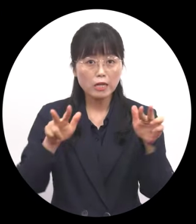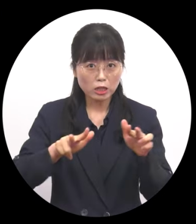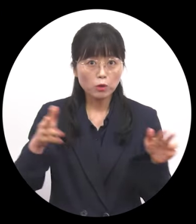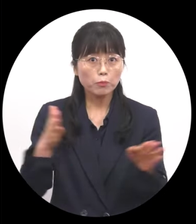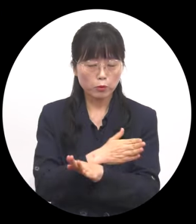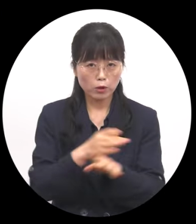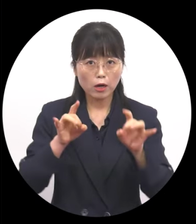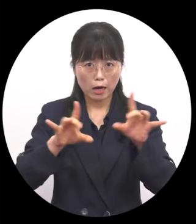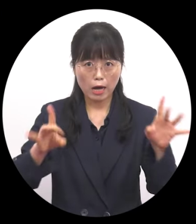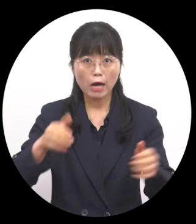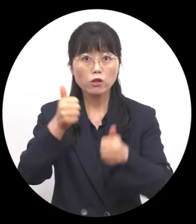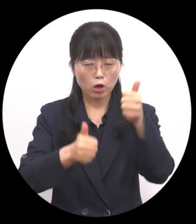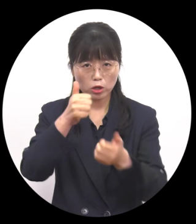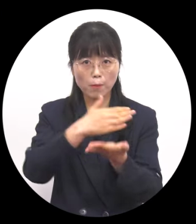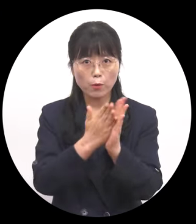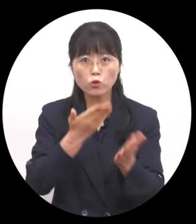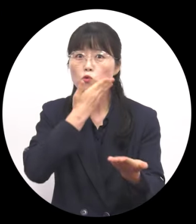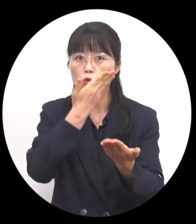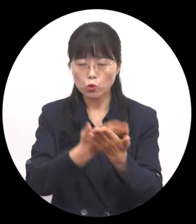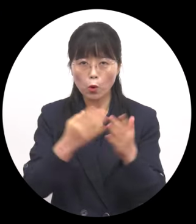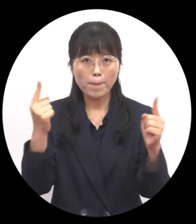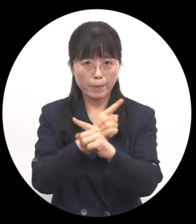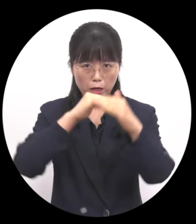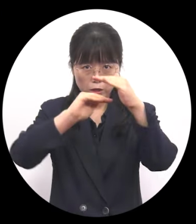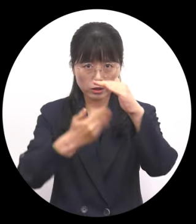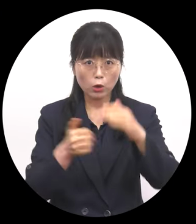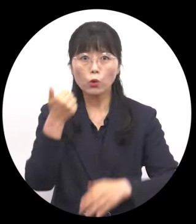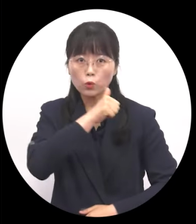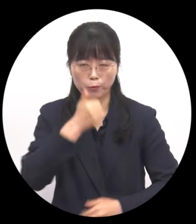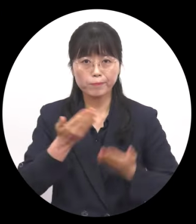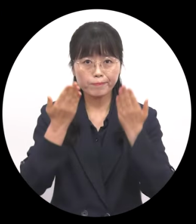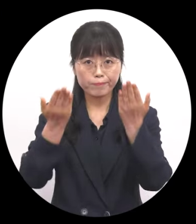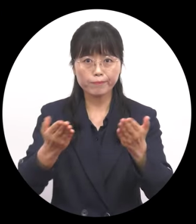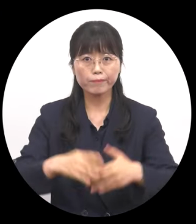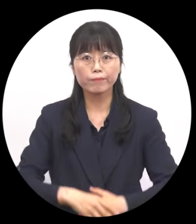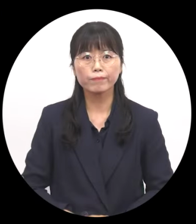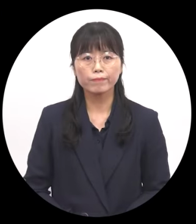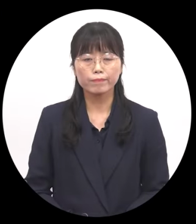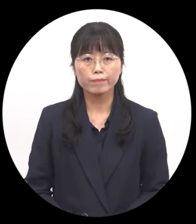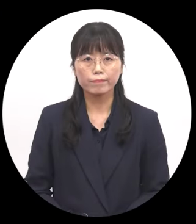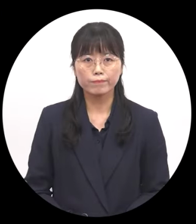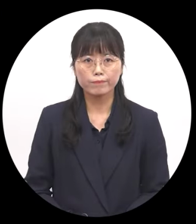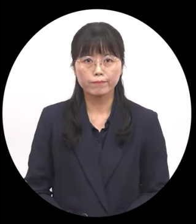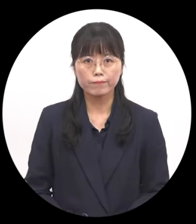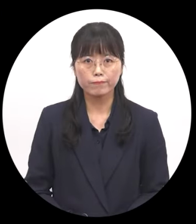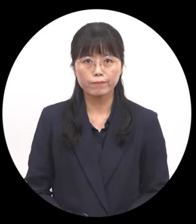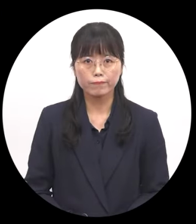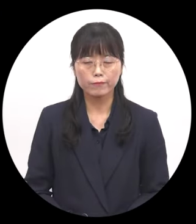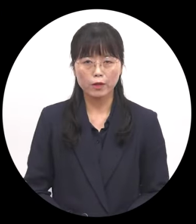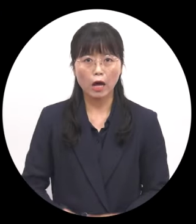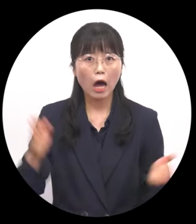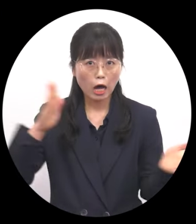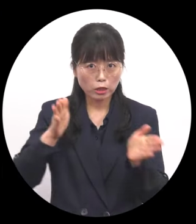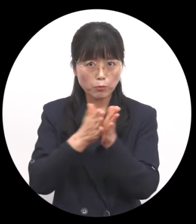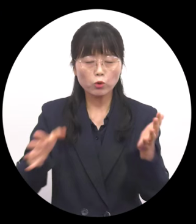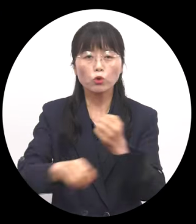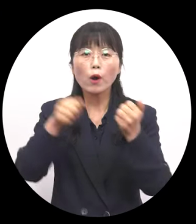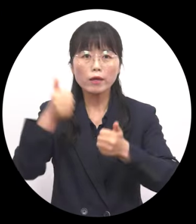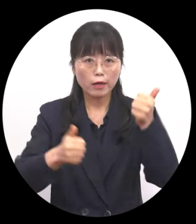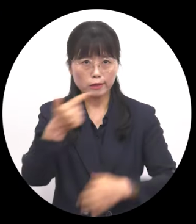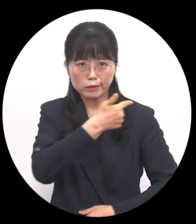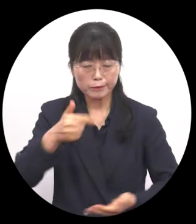지금부터 각 전형별로 주요 변경 내용을 안내드리도록 하겠습니다. 먼저 학생부